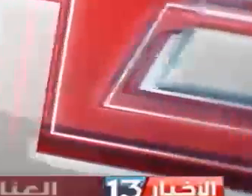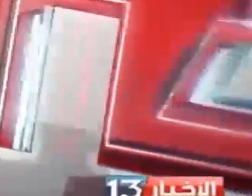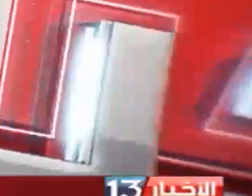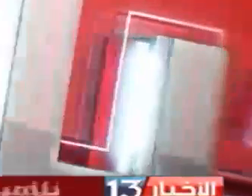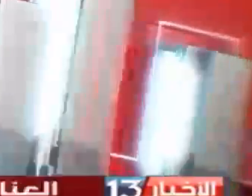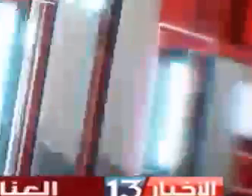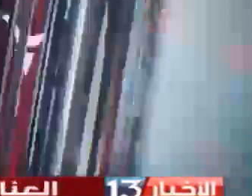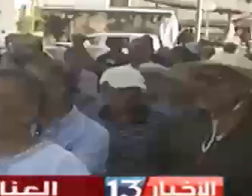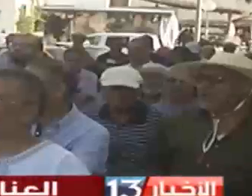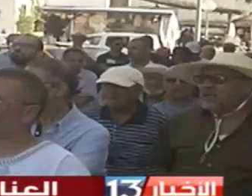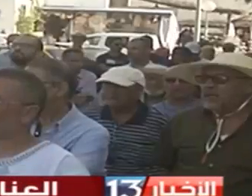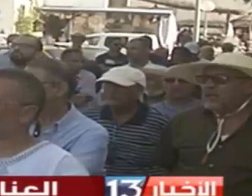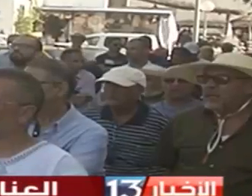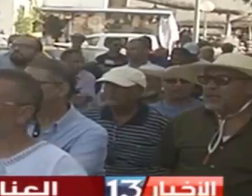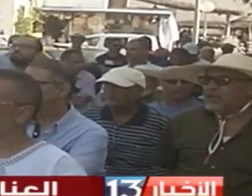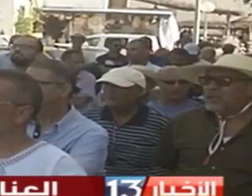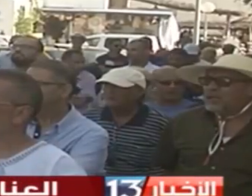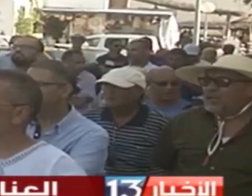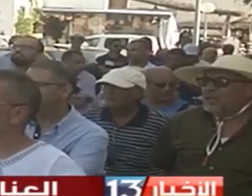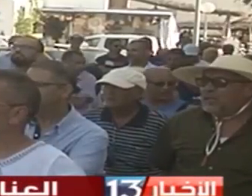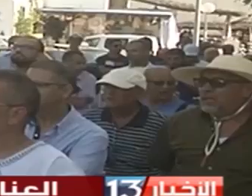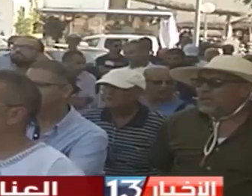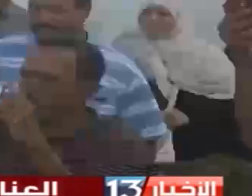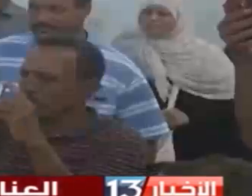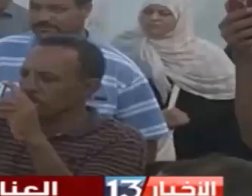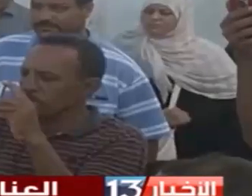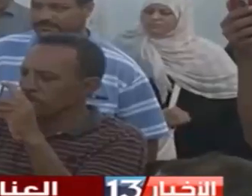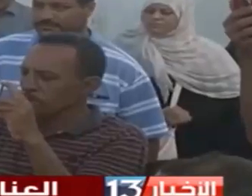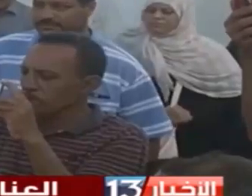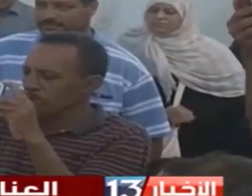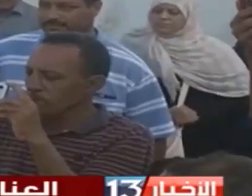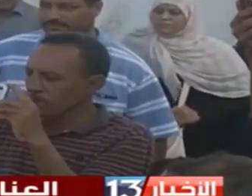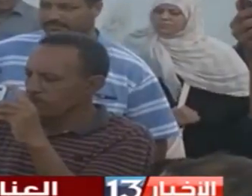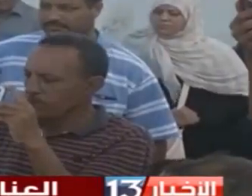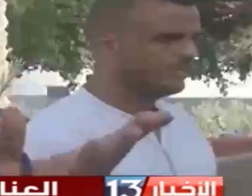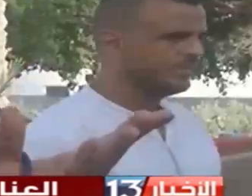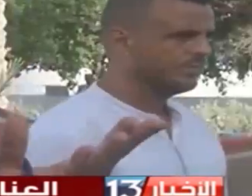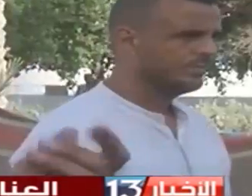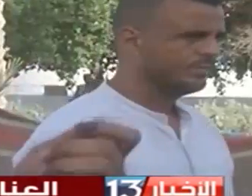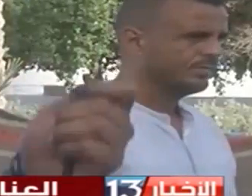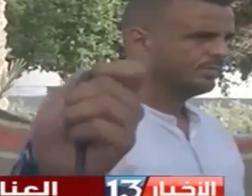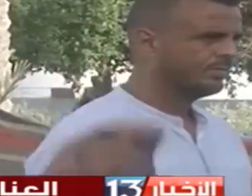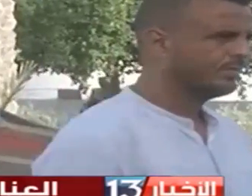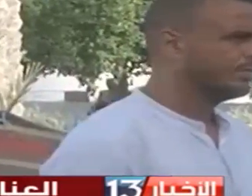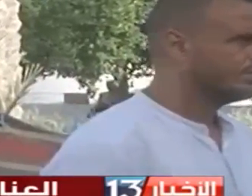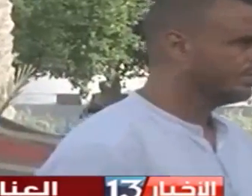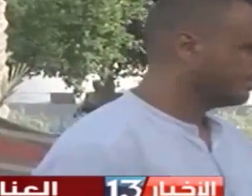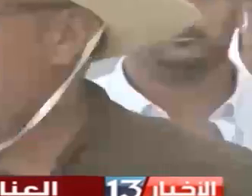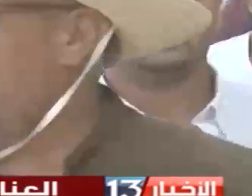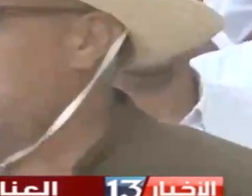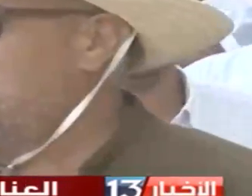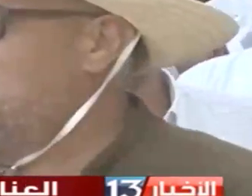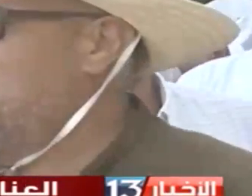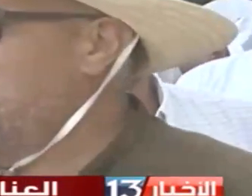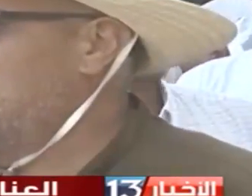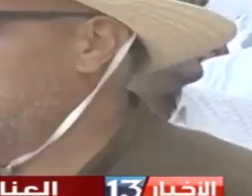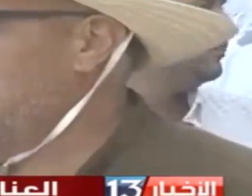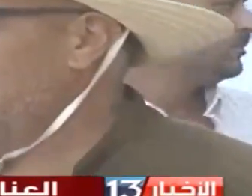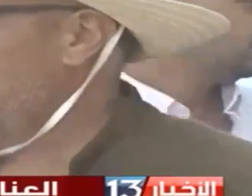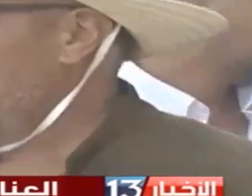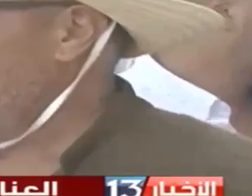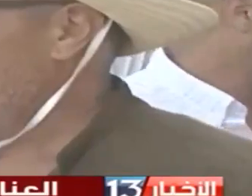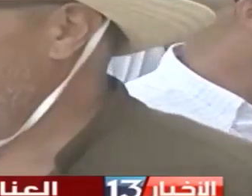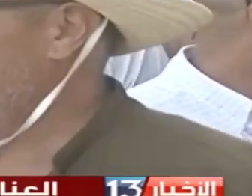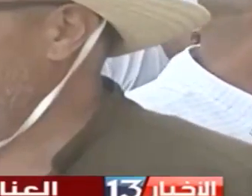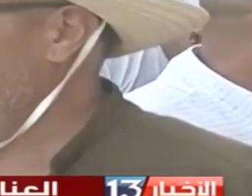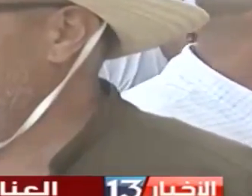وقفة احتجاجية لعدد من نشطاء المجتمع المدني بجرجيس للمطالبة بإقرار خط بحري قار